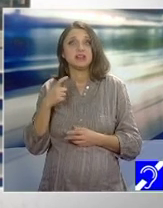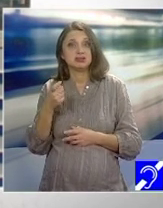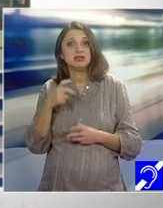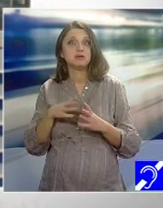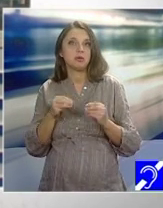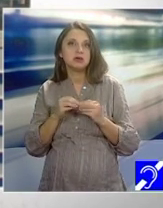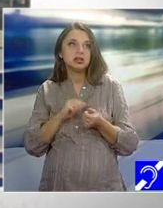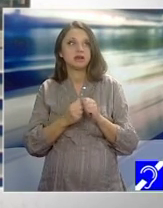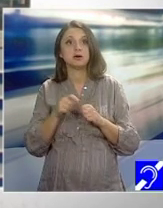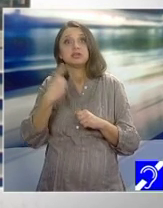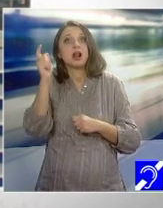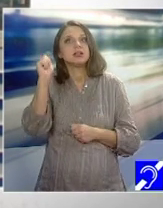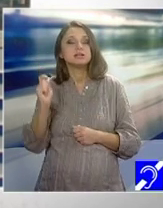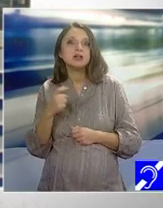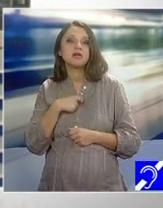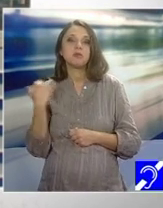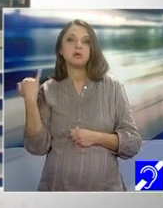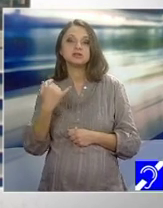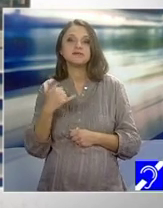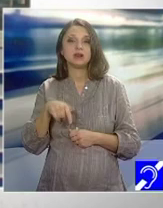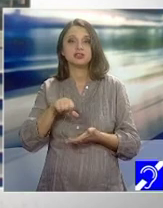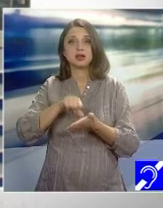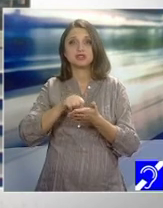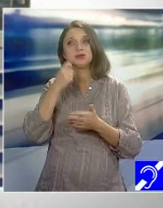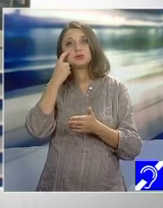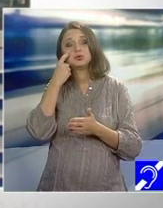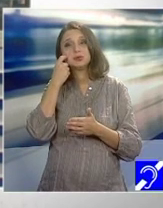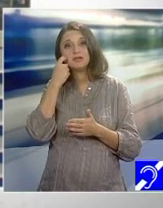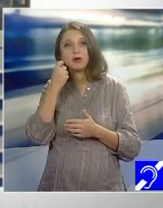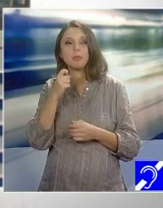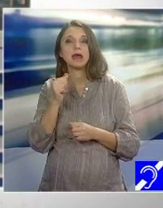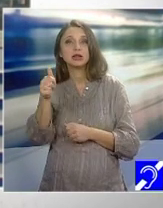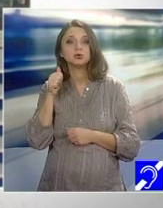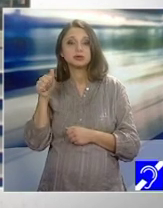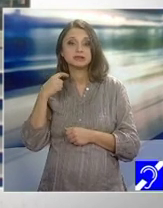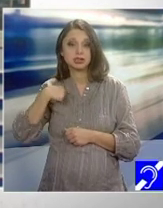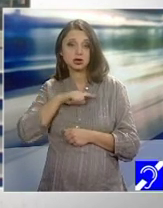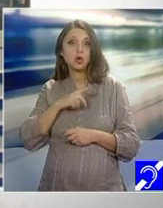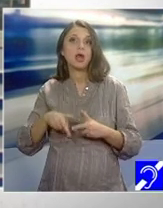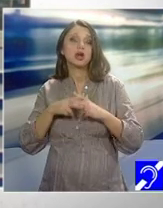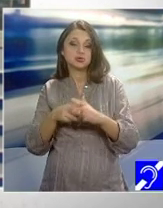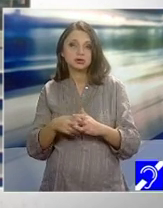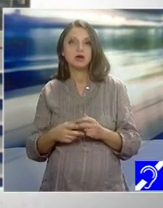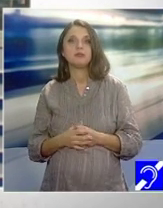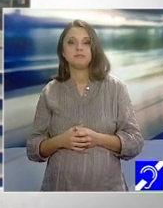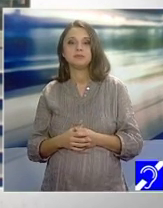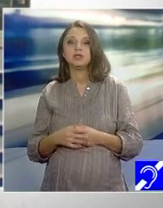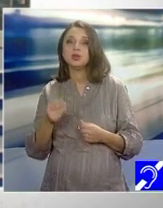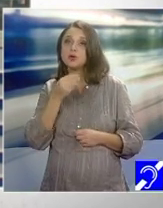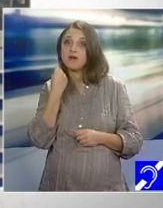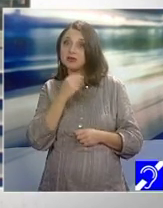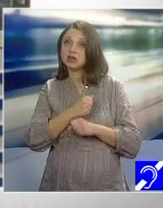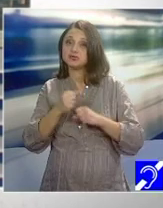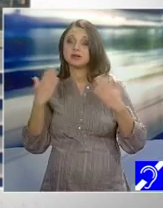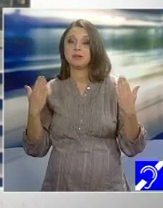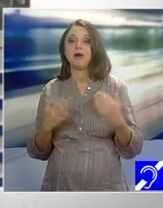centrul de informare turistică și noi îl ajutăm. E un avantaj foarte mare. Acest ghid